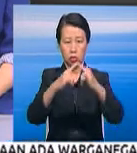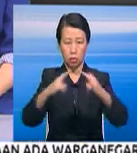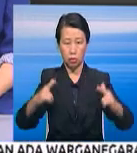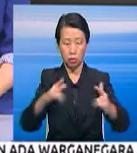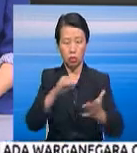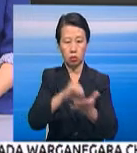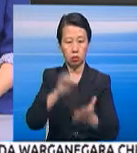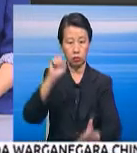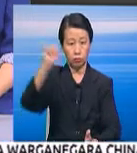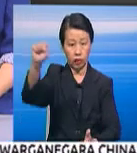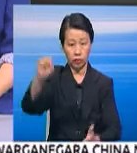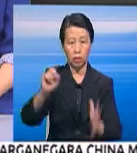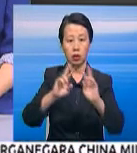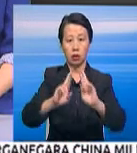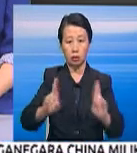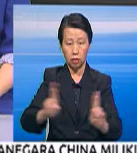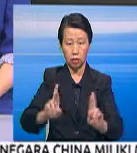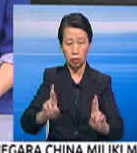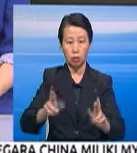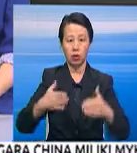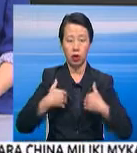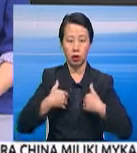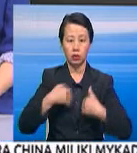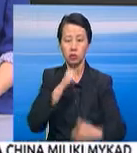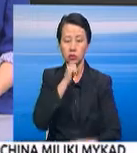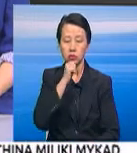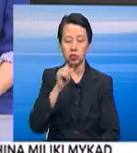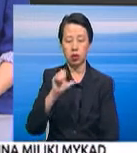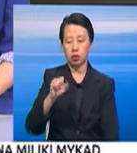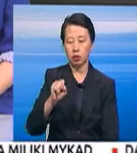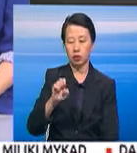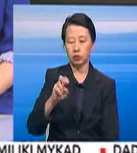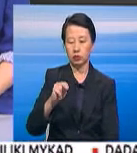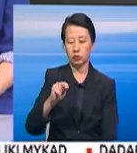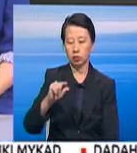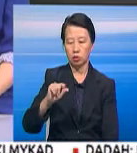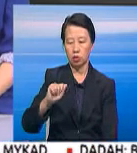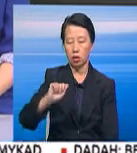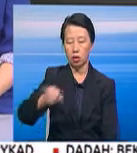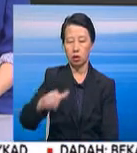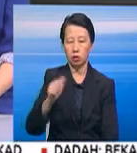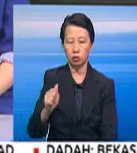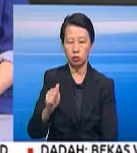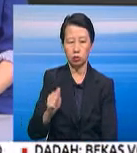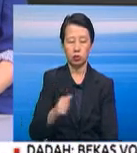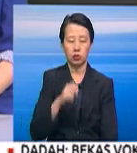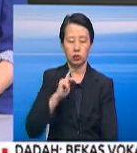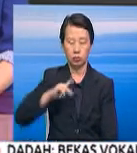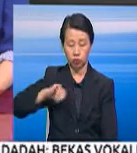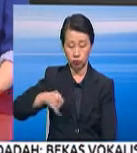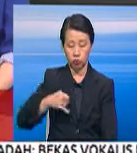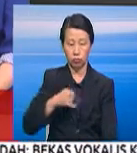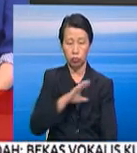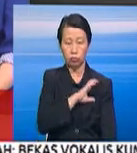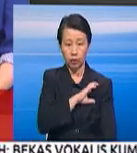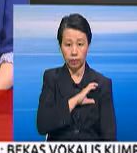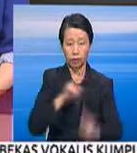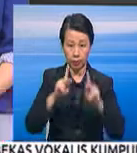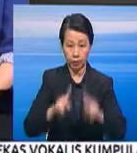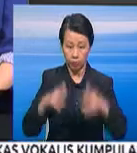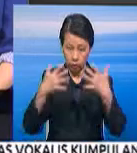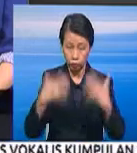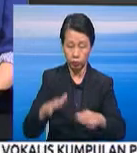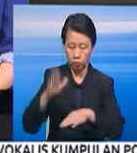Kawi Sabah Rabu lepas adalah tidak disengajakan. Menurut Pesuruhjaya Polis Sabah, Dato' Omar Mama, setakat ini pihaknya